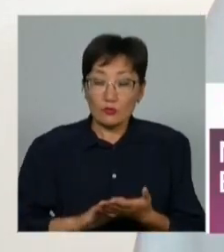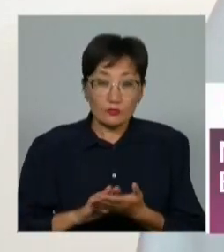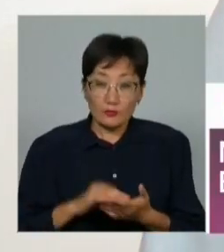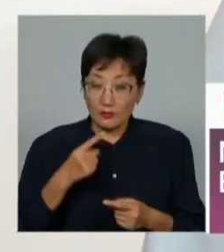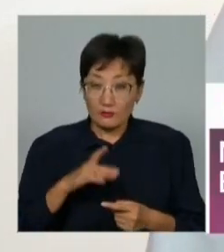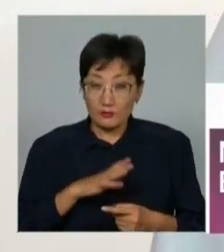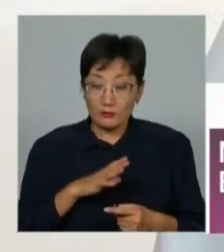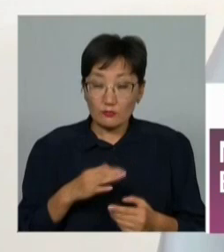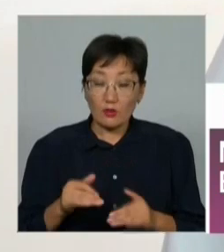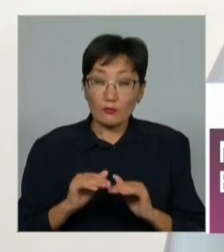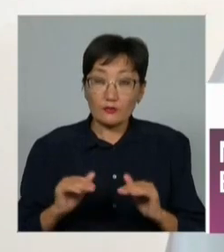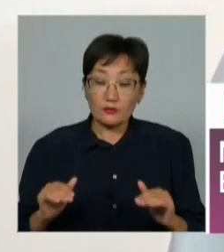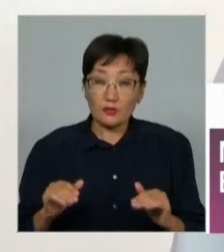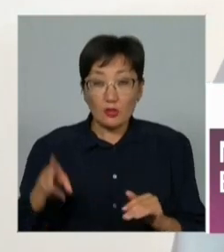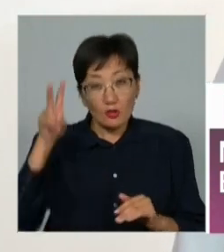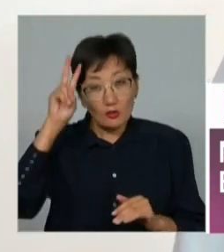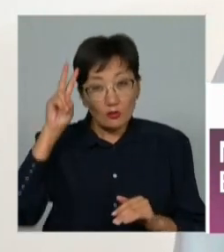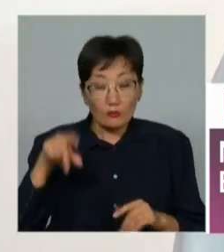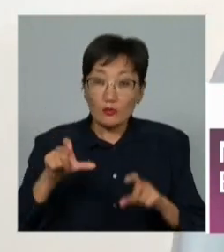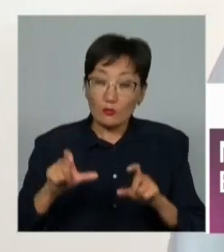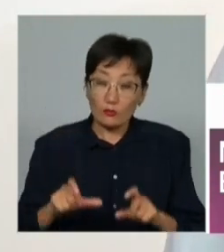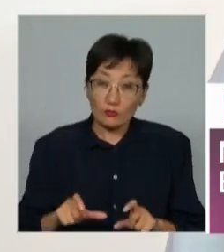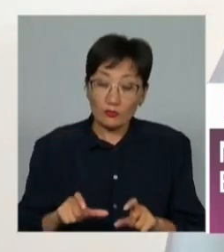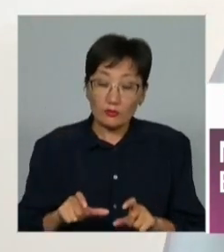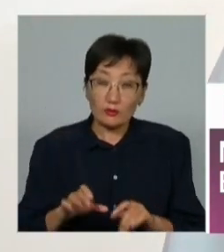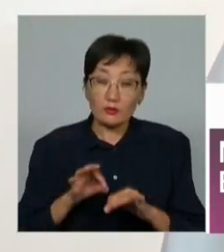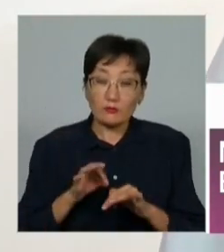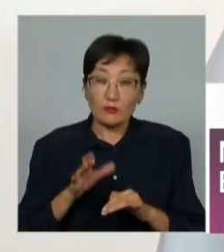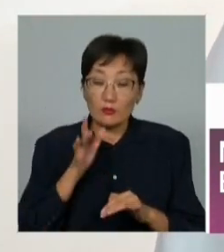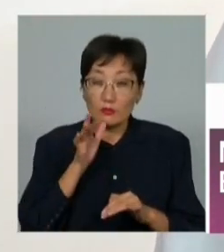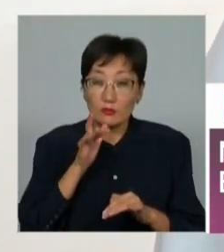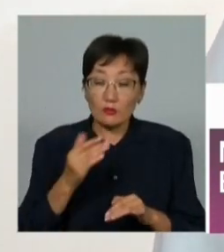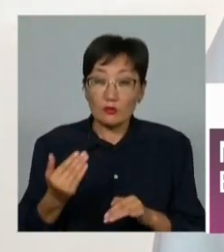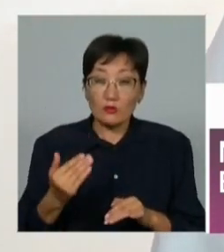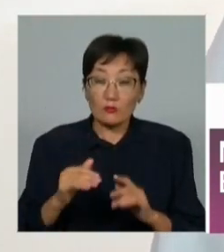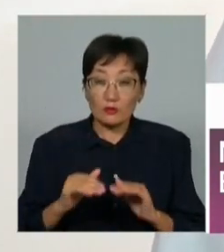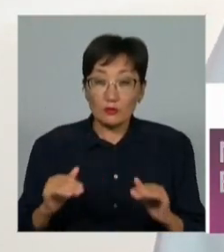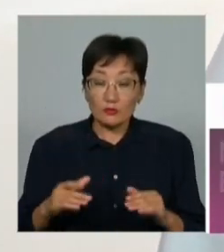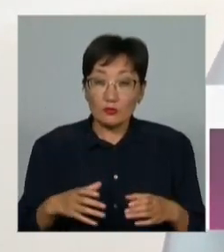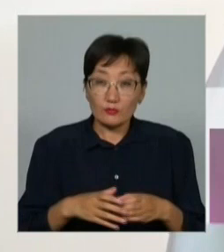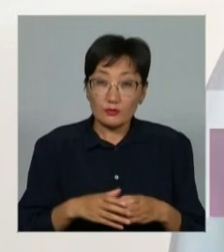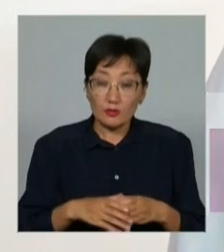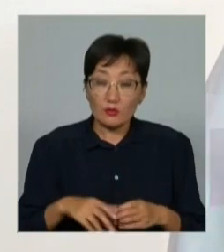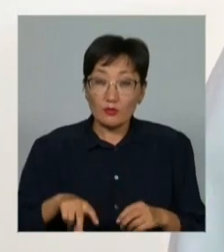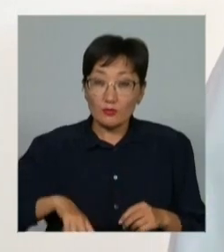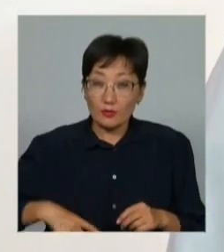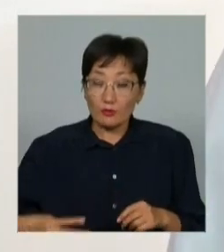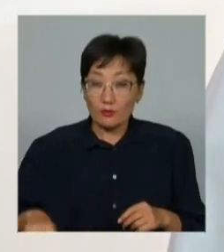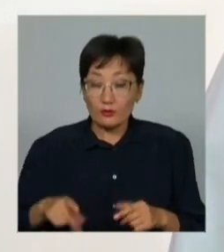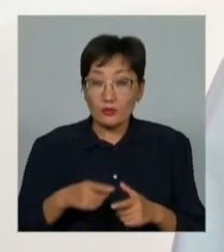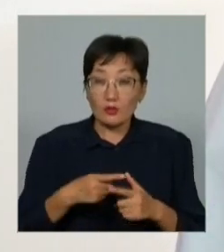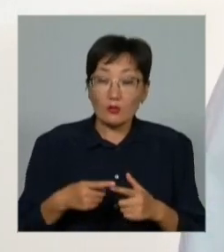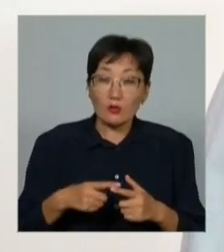жоқ. Ал енді балаларды әжетханаға отырғызған кезде олардың жаңағы сол топқа бөлінген тәрбиешісі немесе